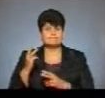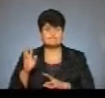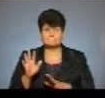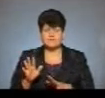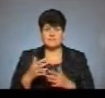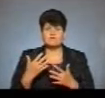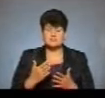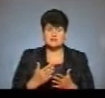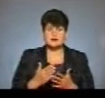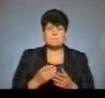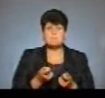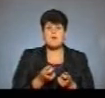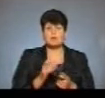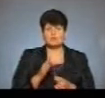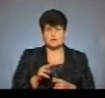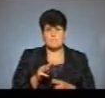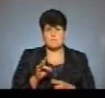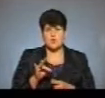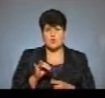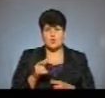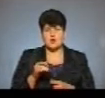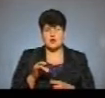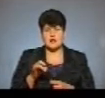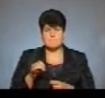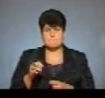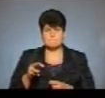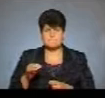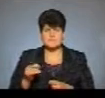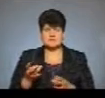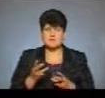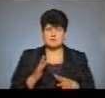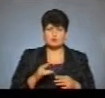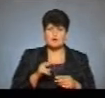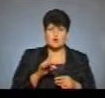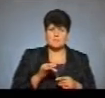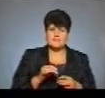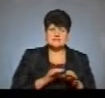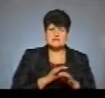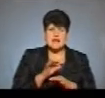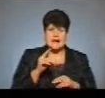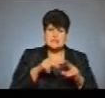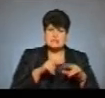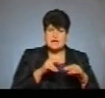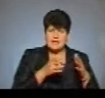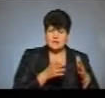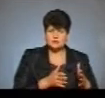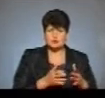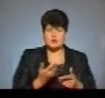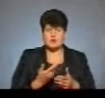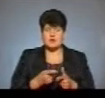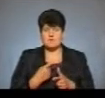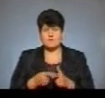мало бути просто програмістом, вже потрібно бути програмістом, архітектором, програмістом, наприклад, для